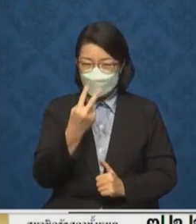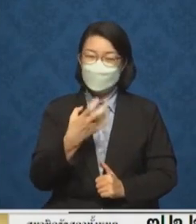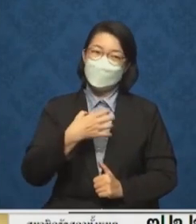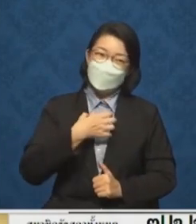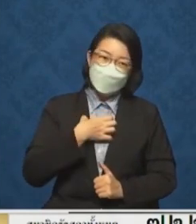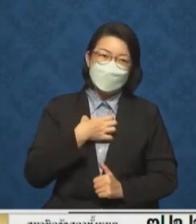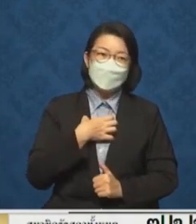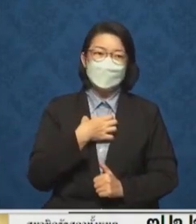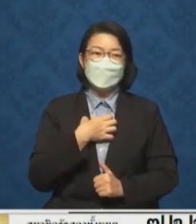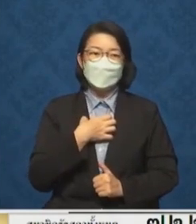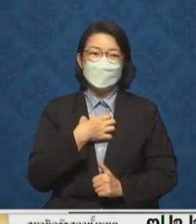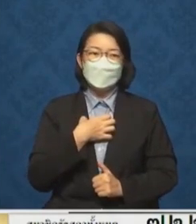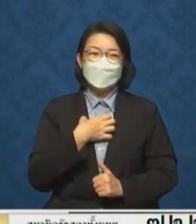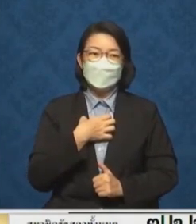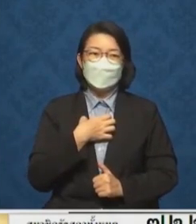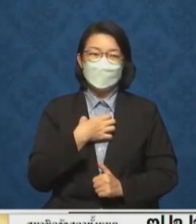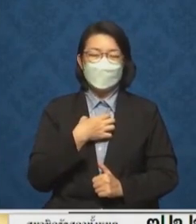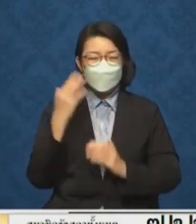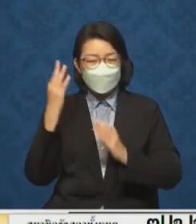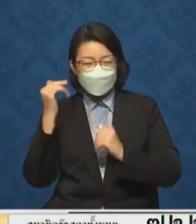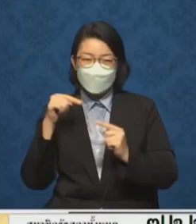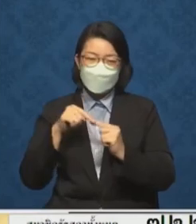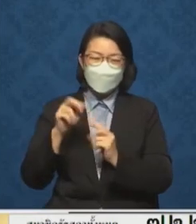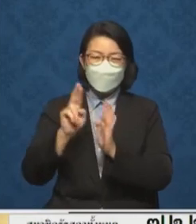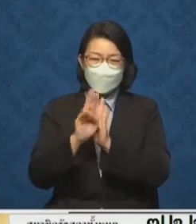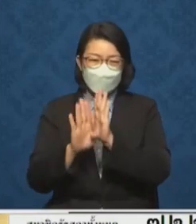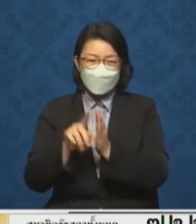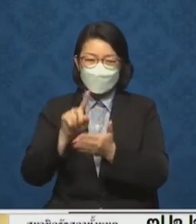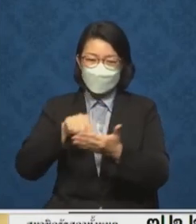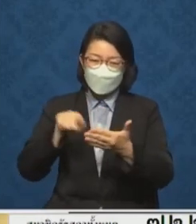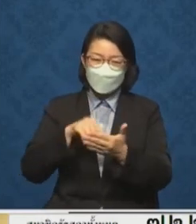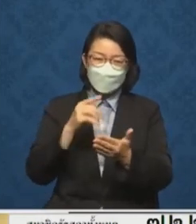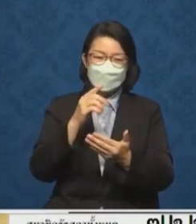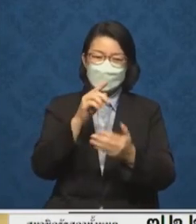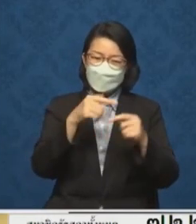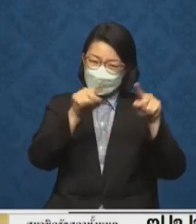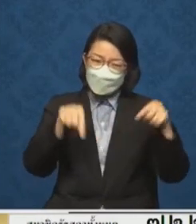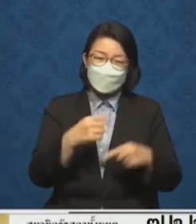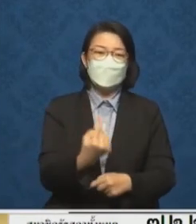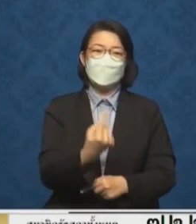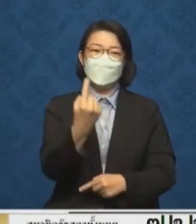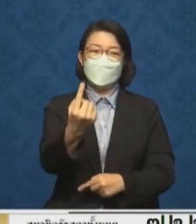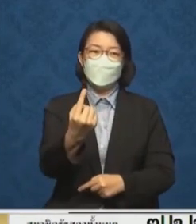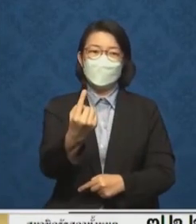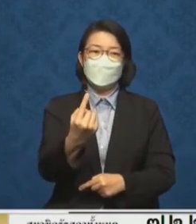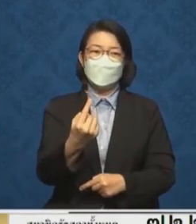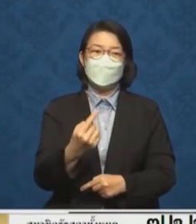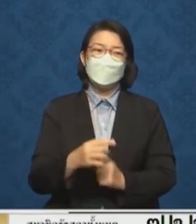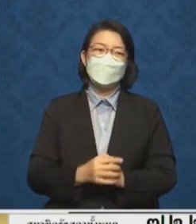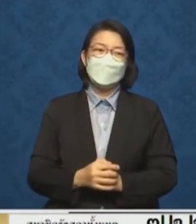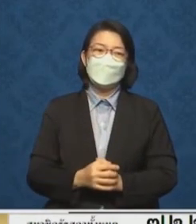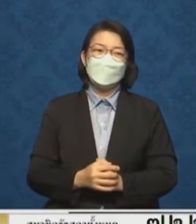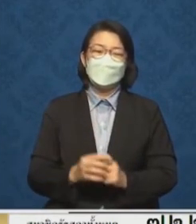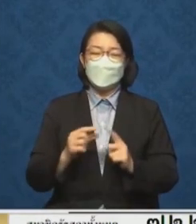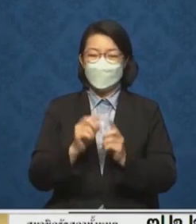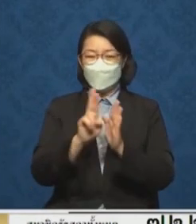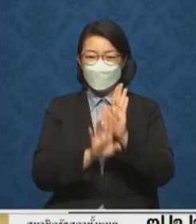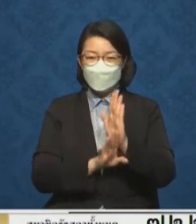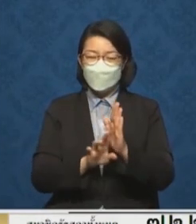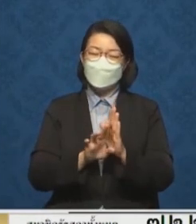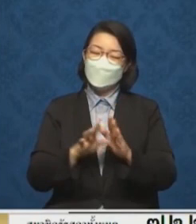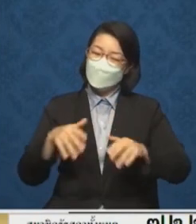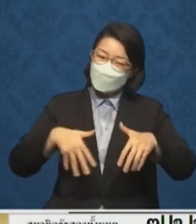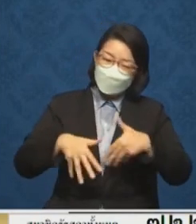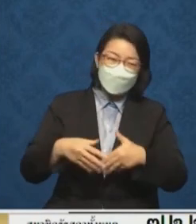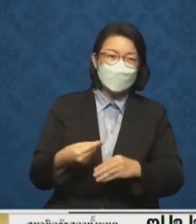ดอัดกับระบบเลือกตั้งโดยใช้บัตรเลือกตั้งใบเดียวที่เรียกกันว่าระบบจัดสรรปันส่วนผสม